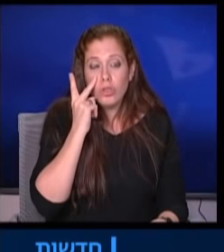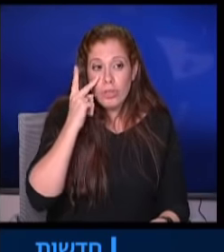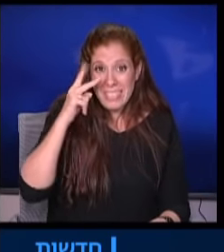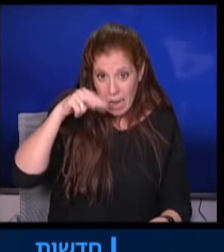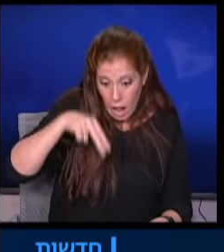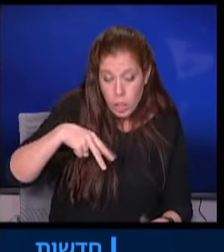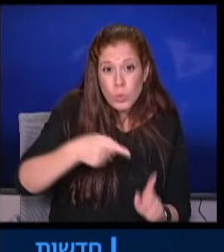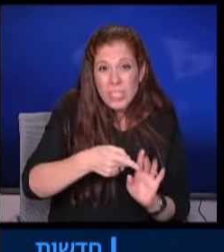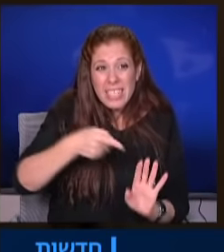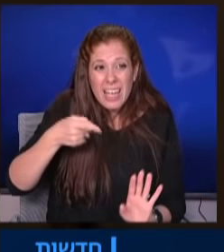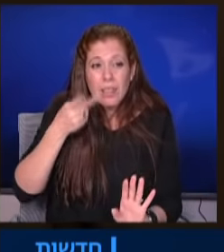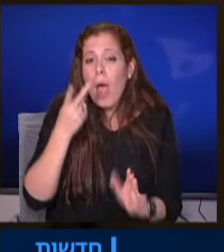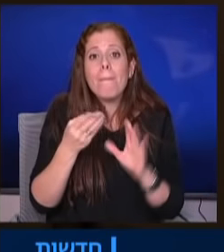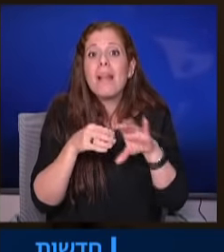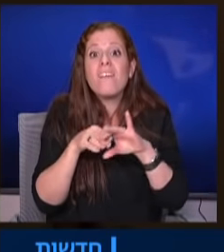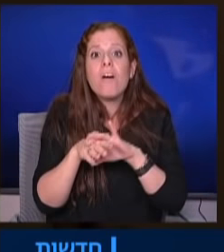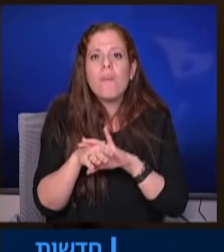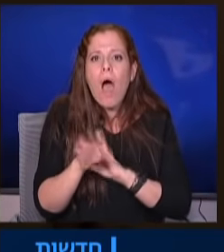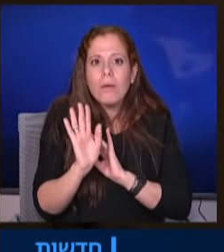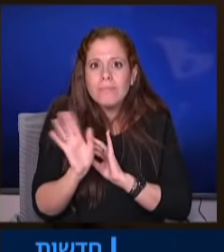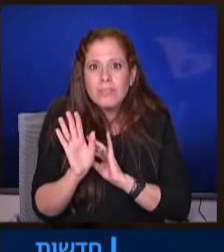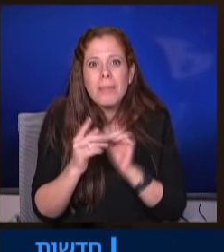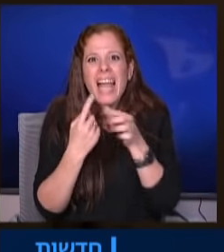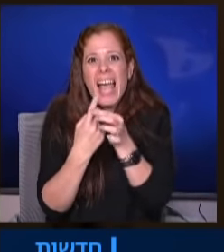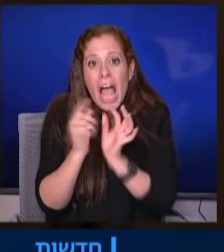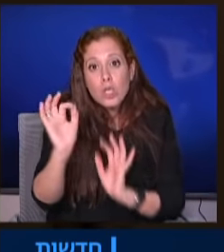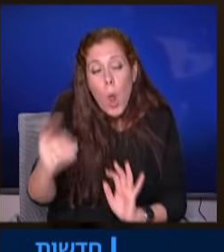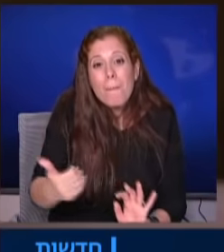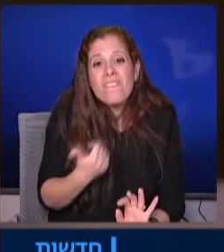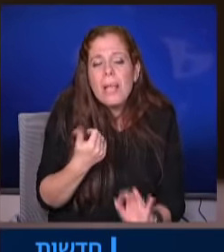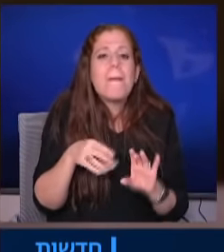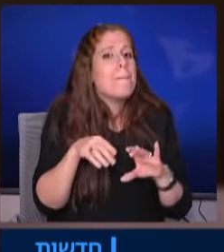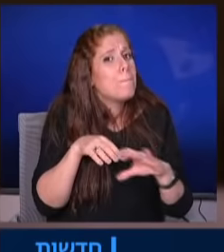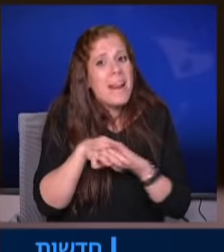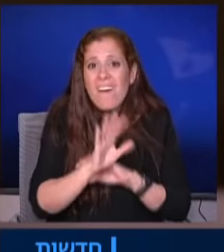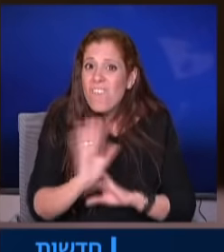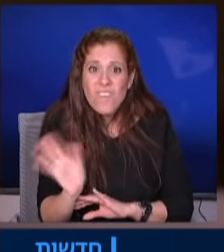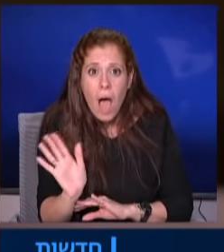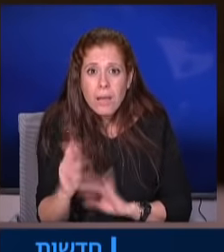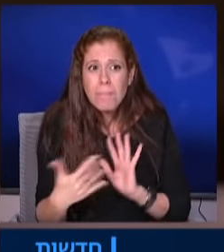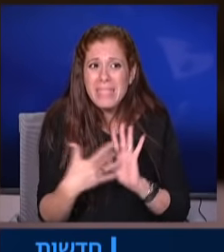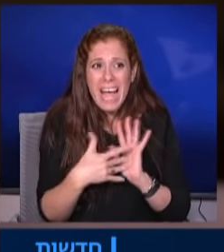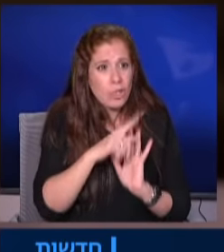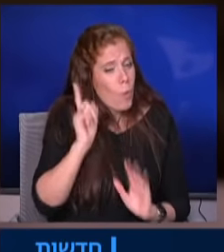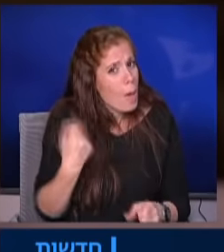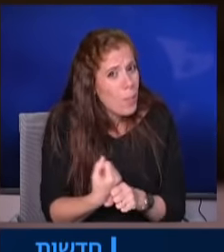את היד, הוא היה בלי כפפה. זאת אומרת, היד שלו הייתה בפנים בלי כפפה. בדיקה שהוא לא היה אמור לעשות.